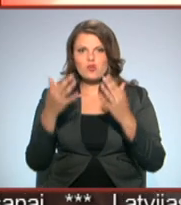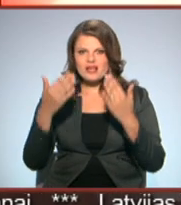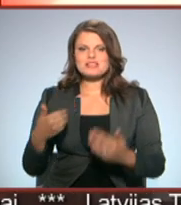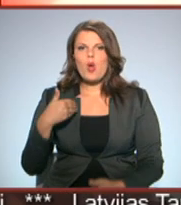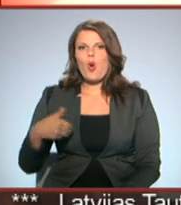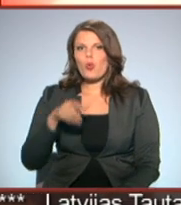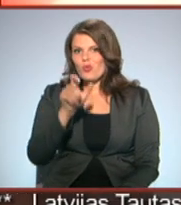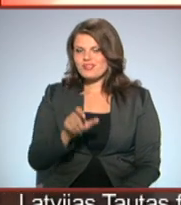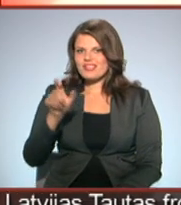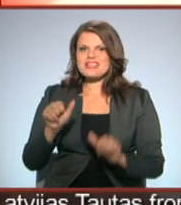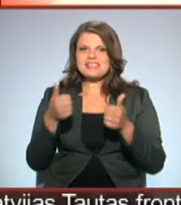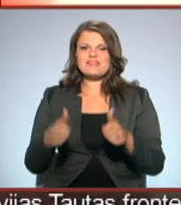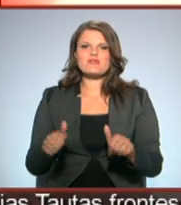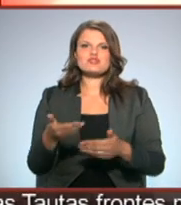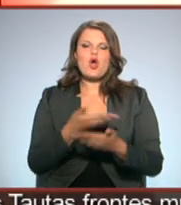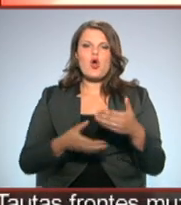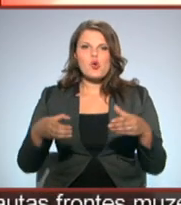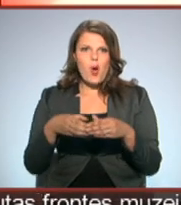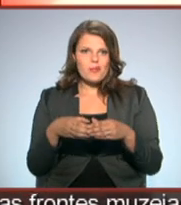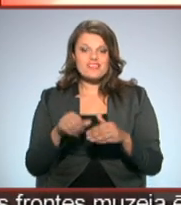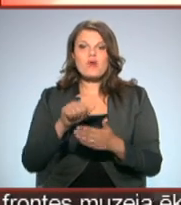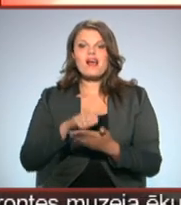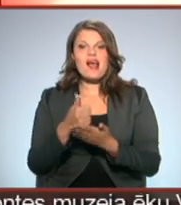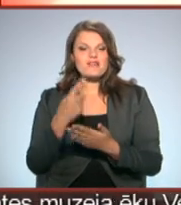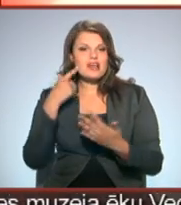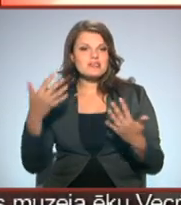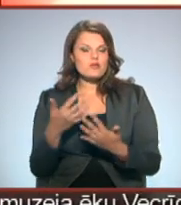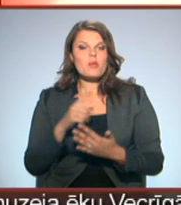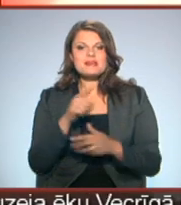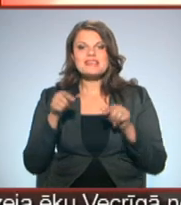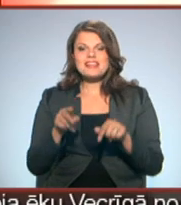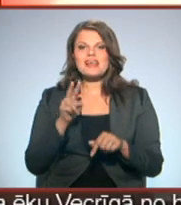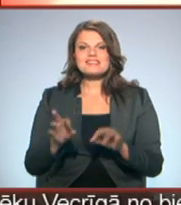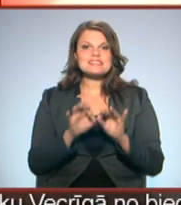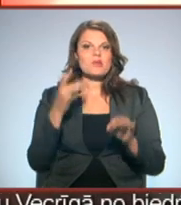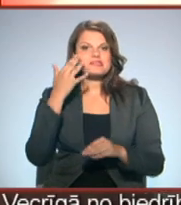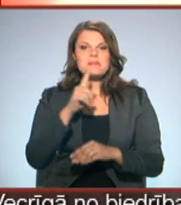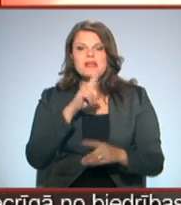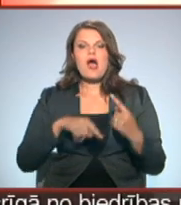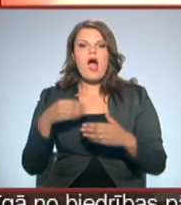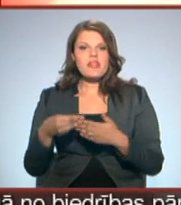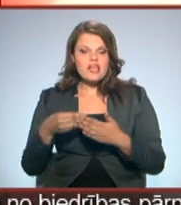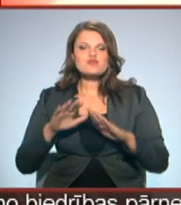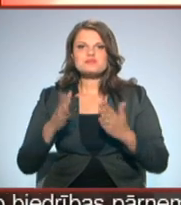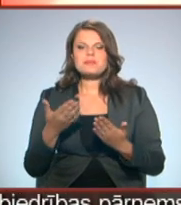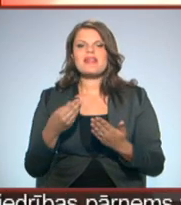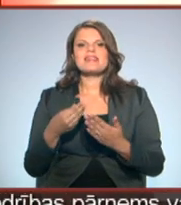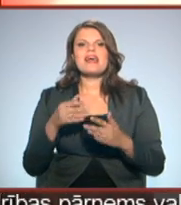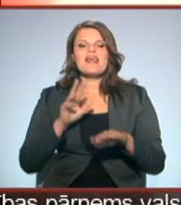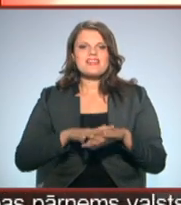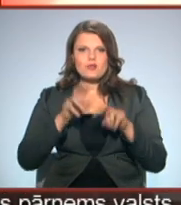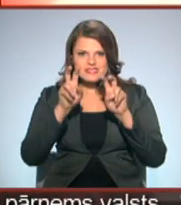kuldīdznieki izveidojuši kooperatīvu. Galvenās atziņas sākotnējās cerības ir attaisnojušās, bet tirgus izpēte vēl jāturpina. Turpina